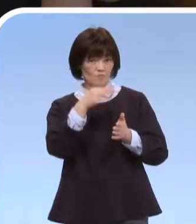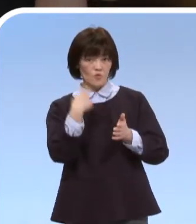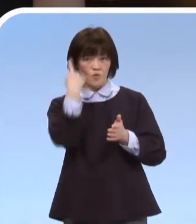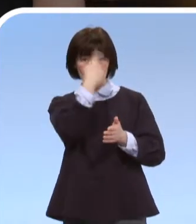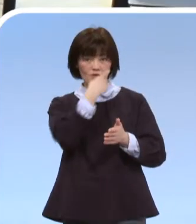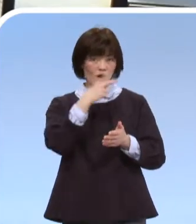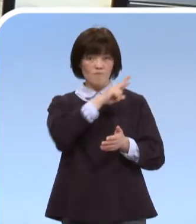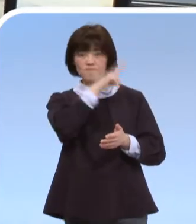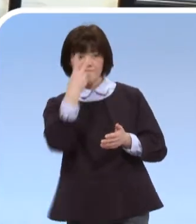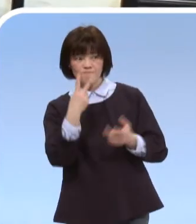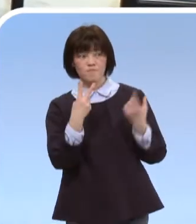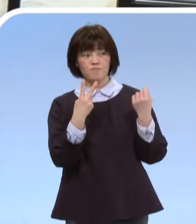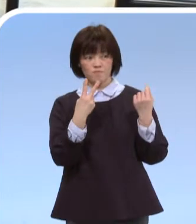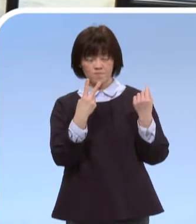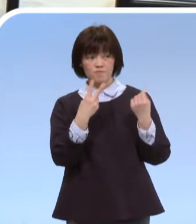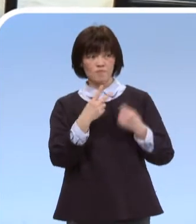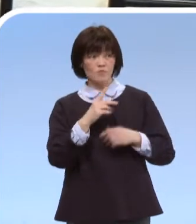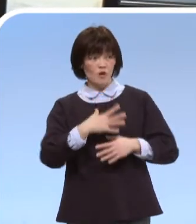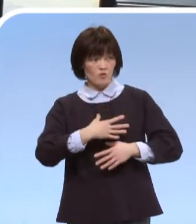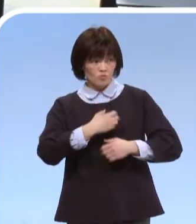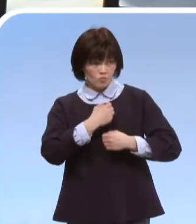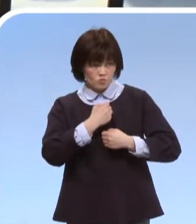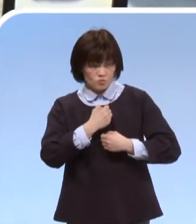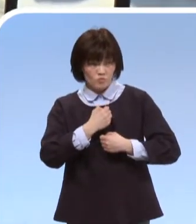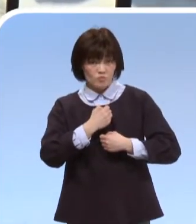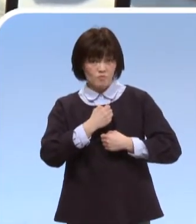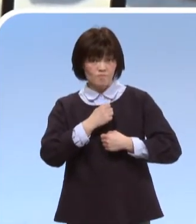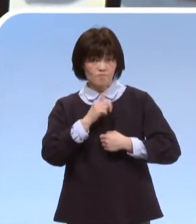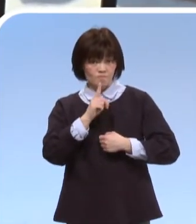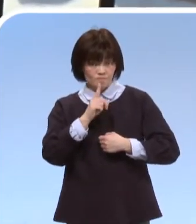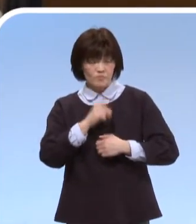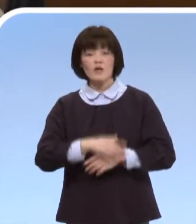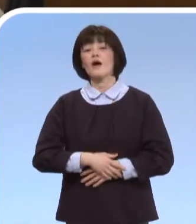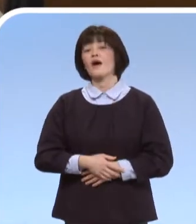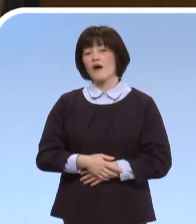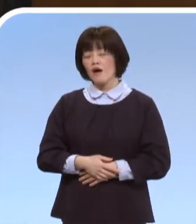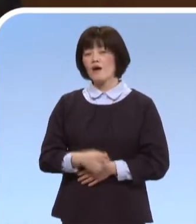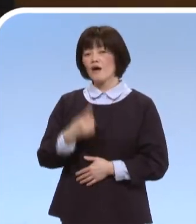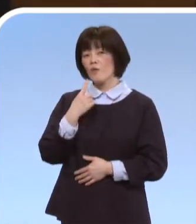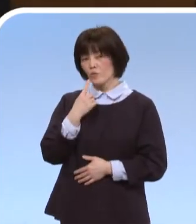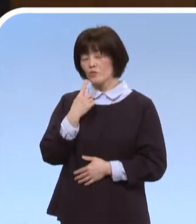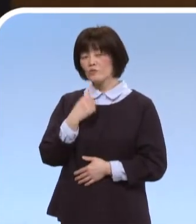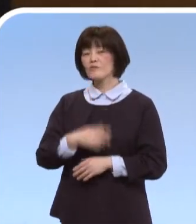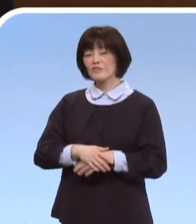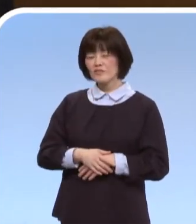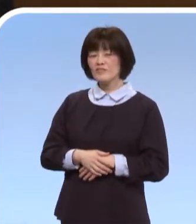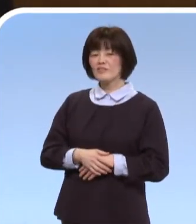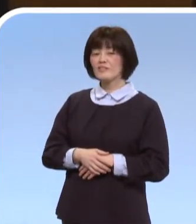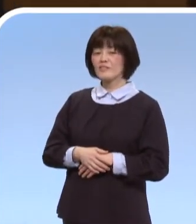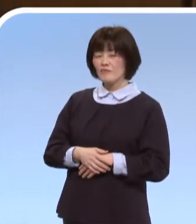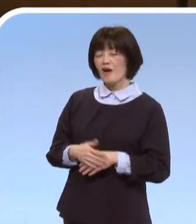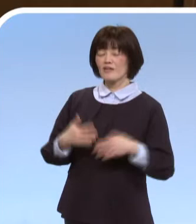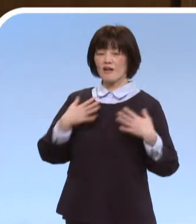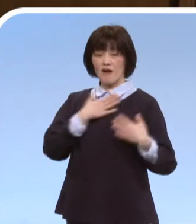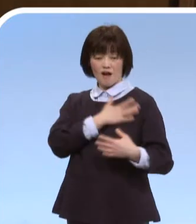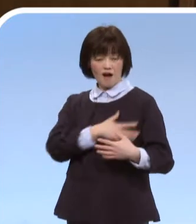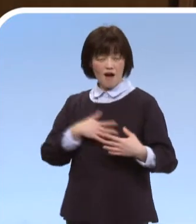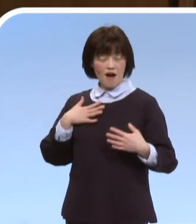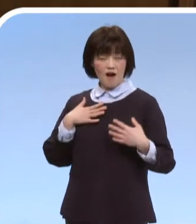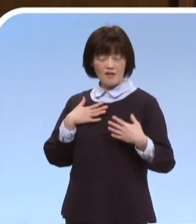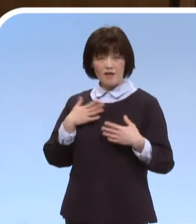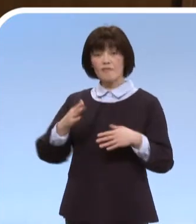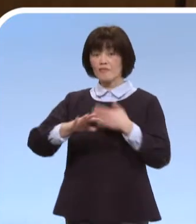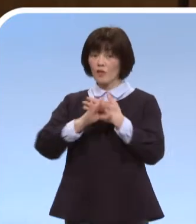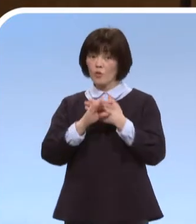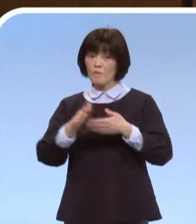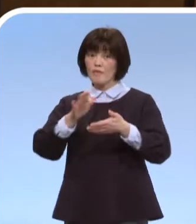。どういうところを気をつけておられる か。僕自身が心がけてるのは、体のどっかを触っときた